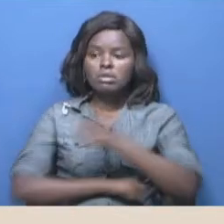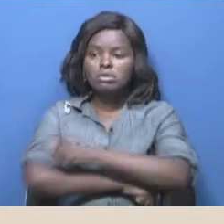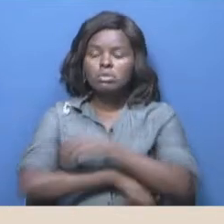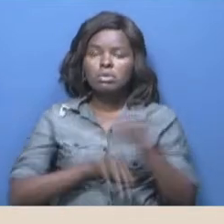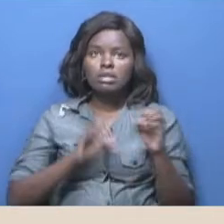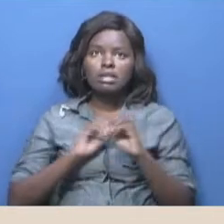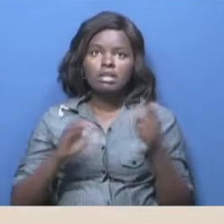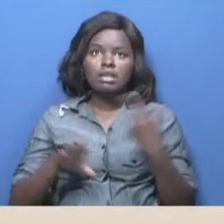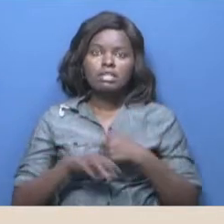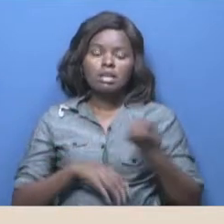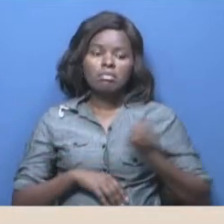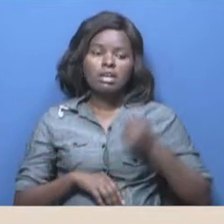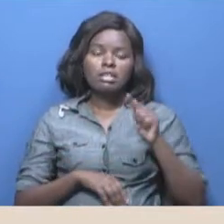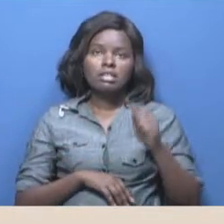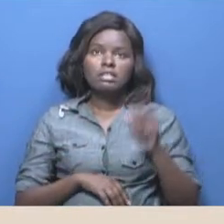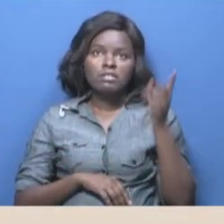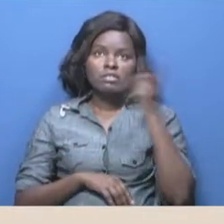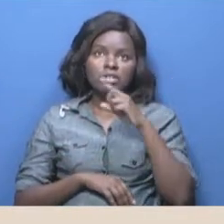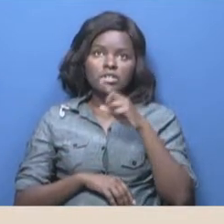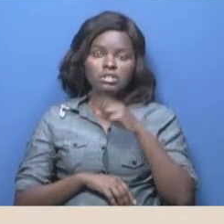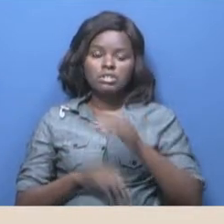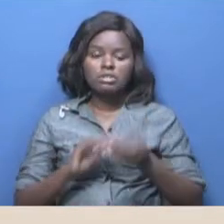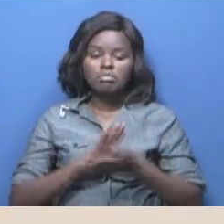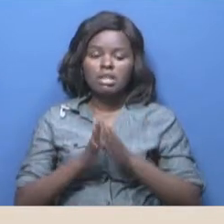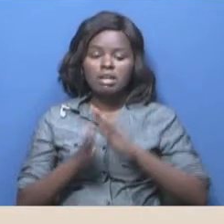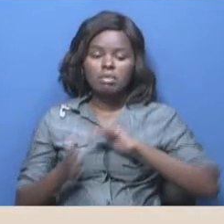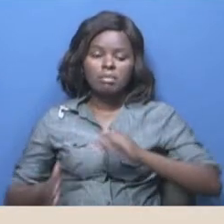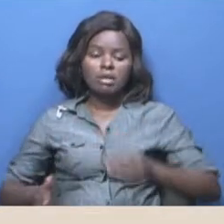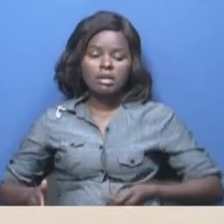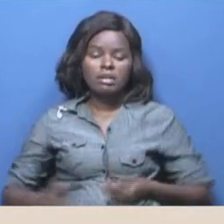wona muiretu ucio arikia kuheo mwana.